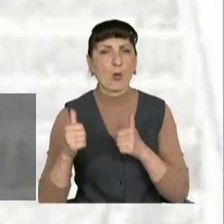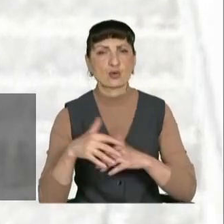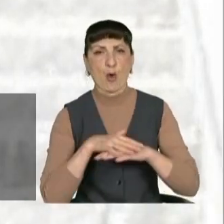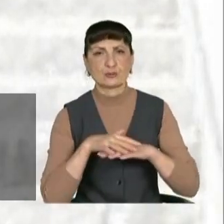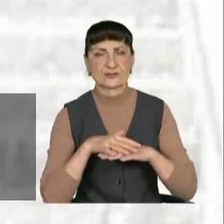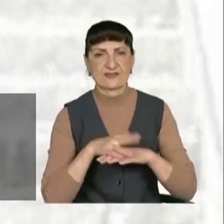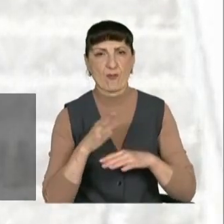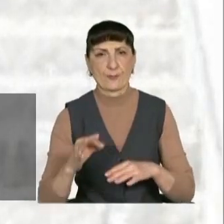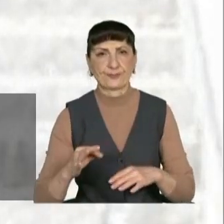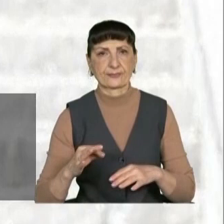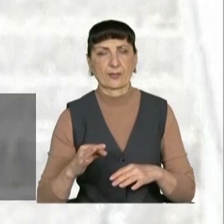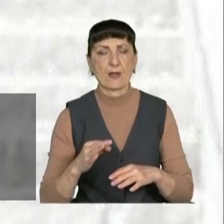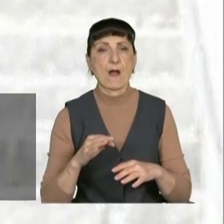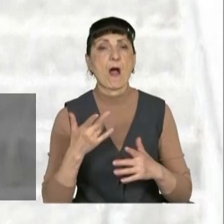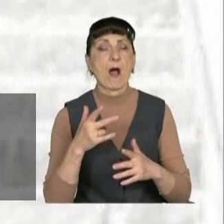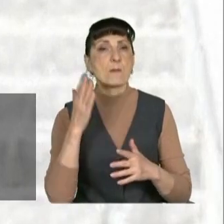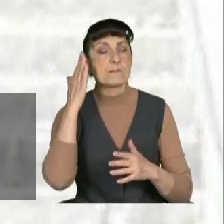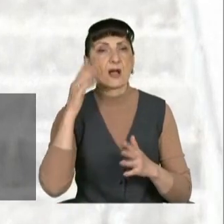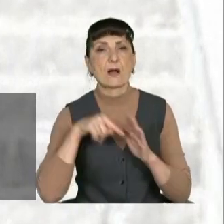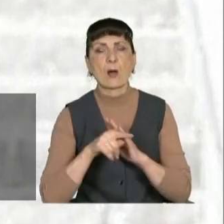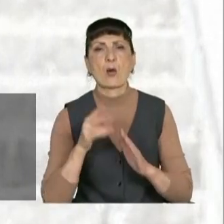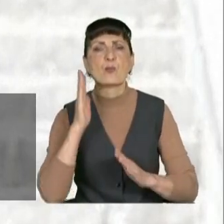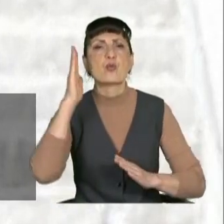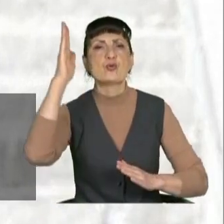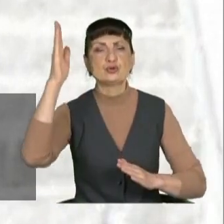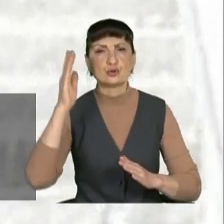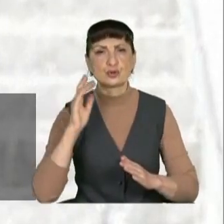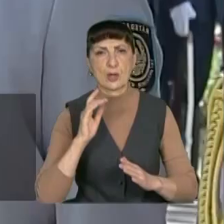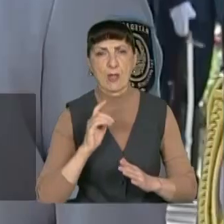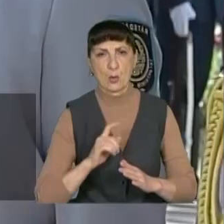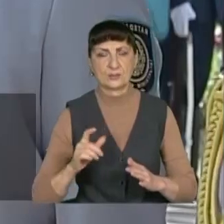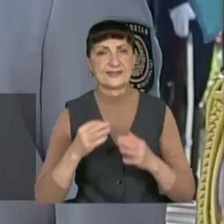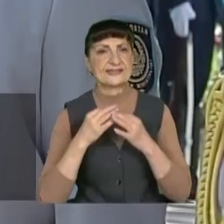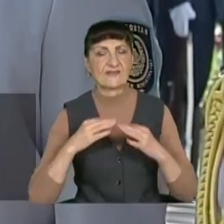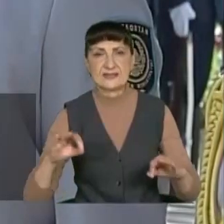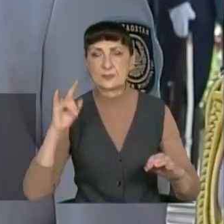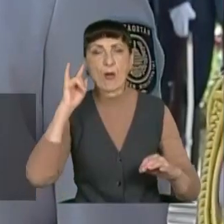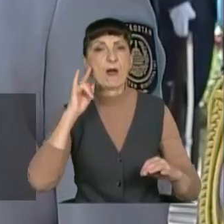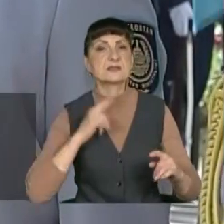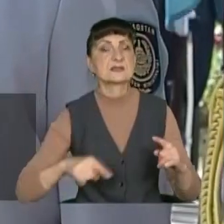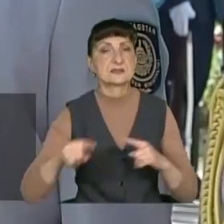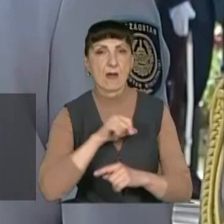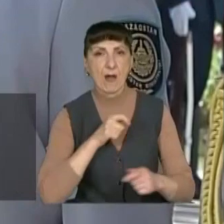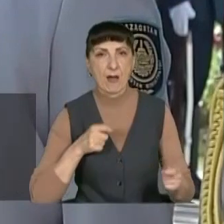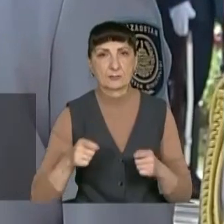общества. Олицетворяя образ устремленного в будущее независимого Казахстана,